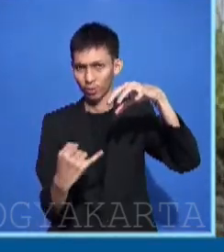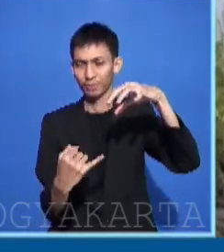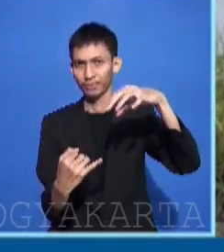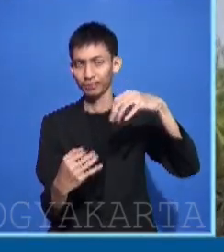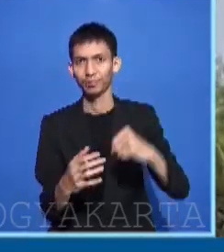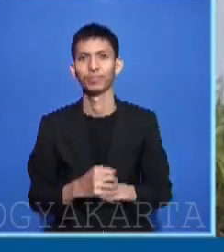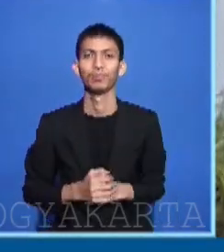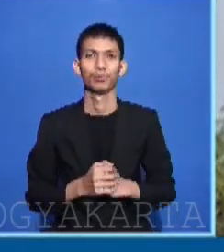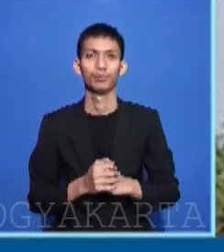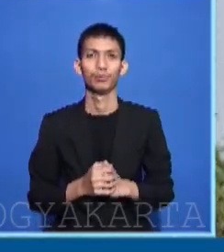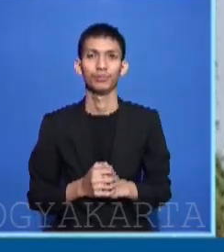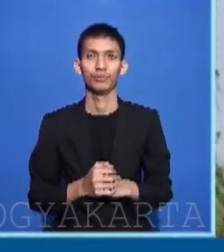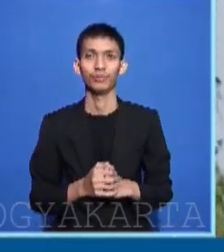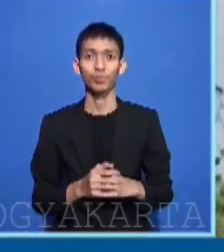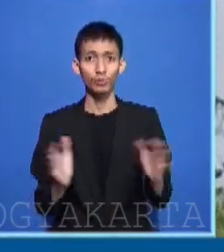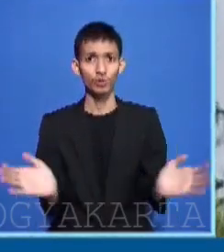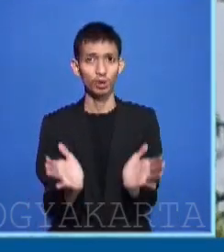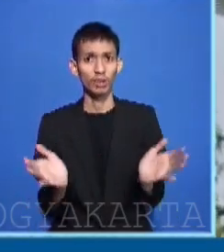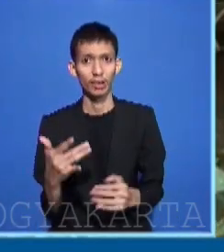kalian budidaya